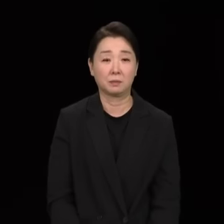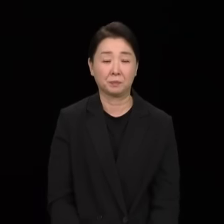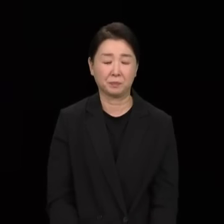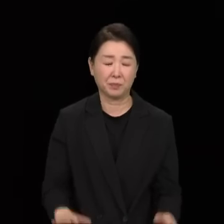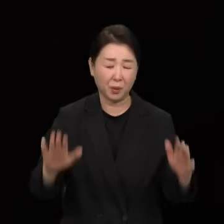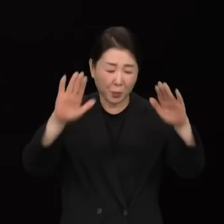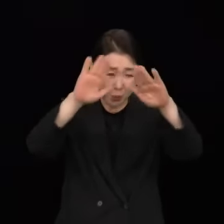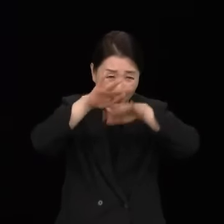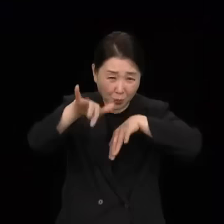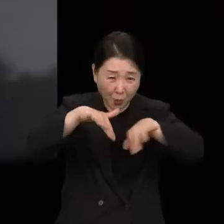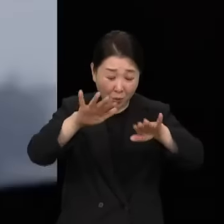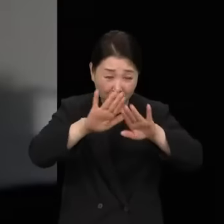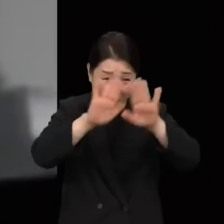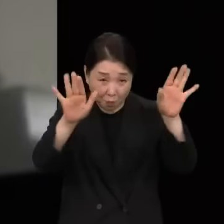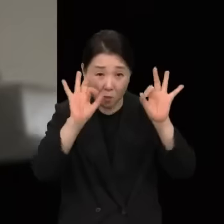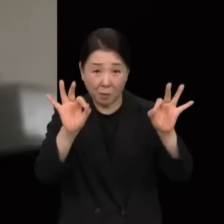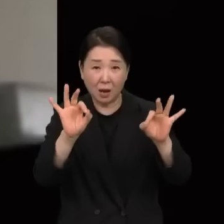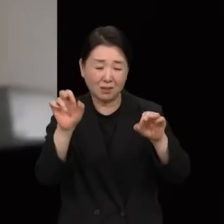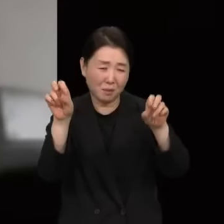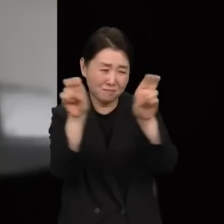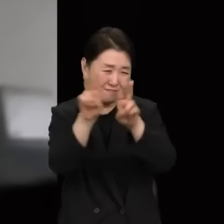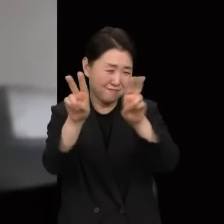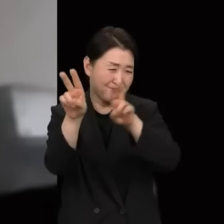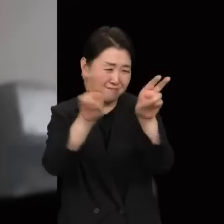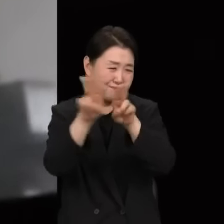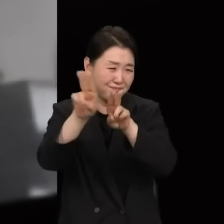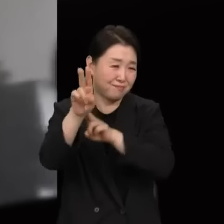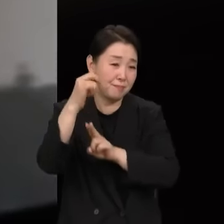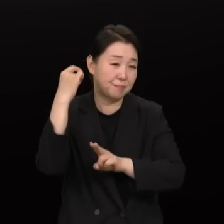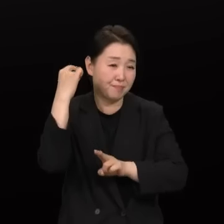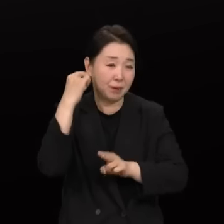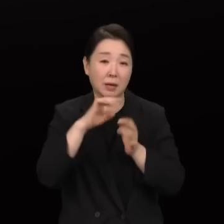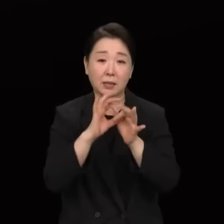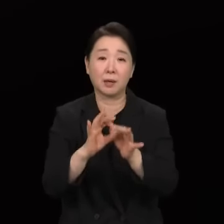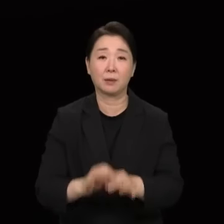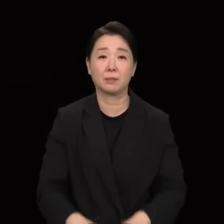어두운 거리가 환히 보이고 천둥 소리는 계속 이어집니다.